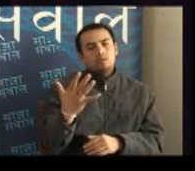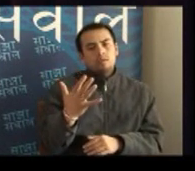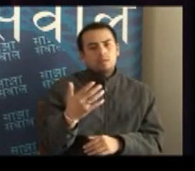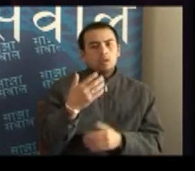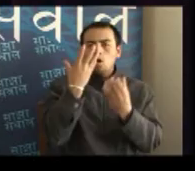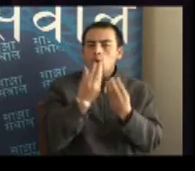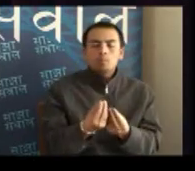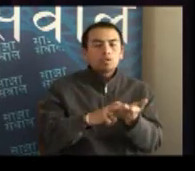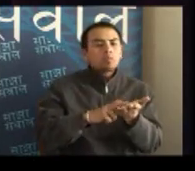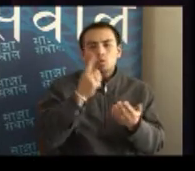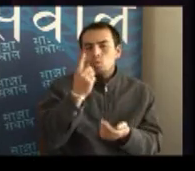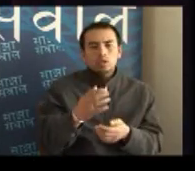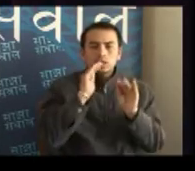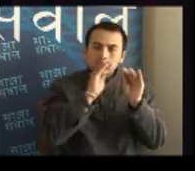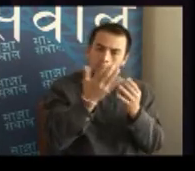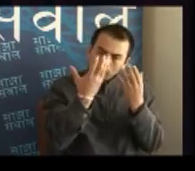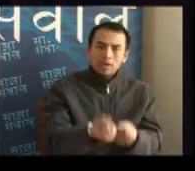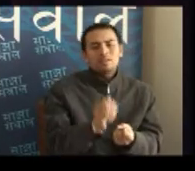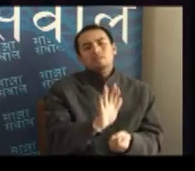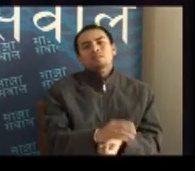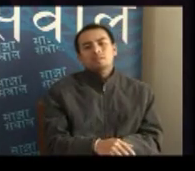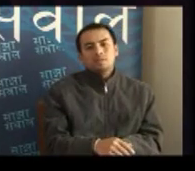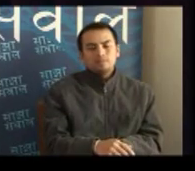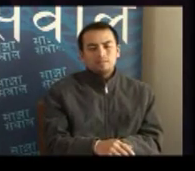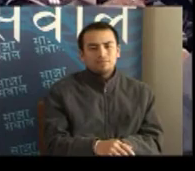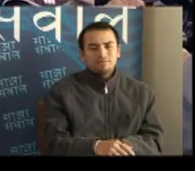उहाँहरूको कमजोरी भन्दा पनि उहाँहरूलाई सिकाउन पनि सकिएन।